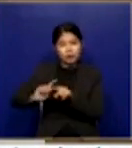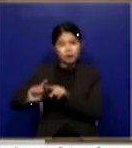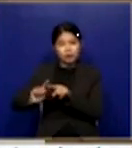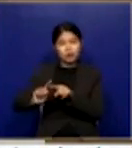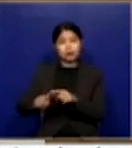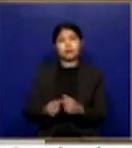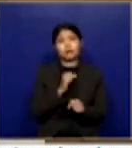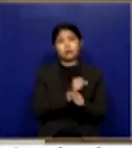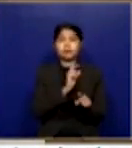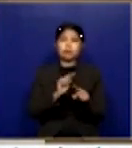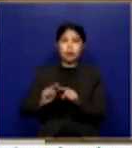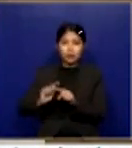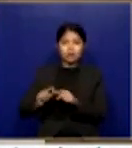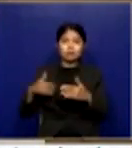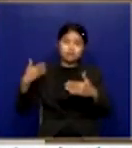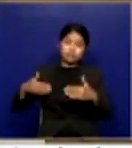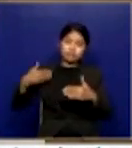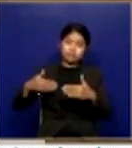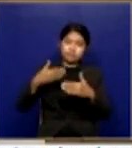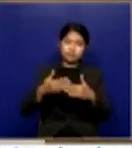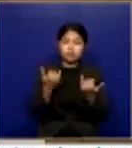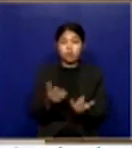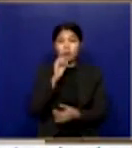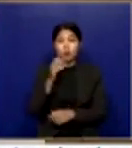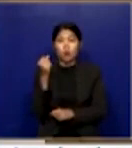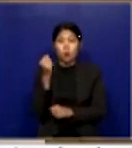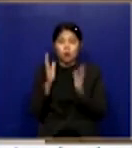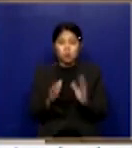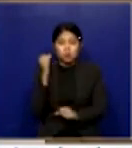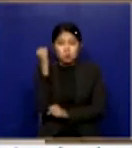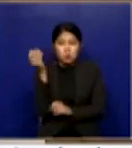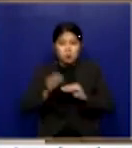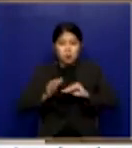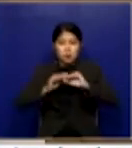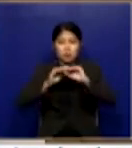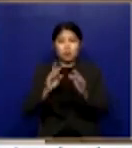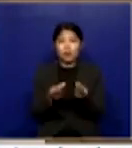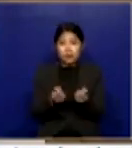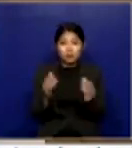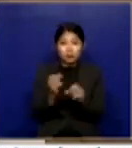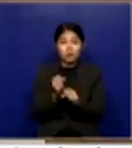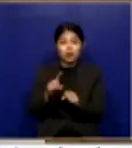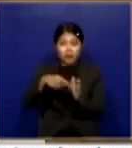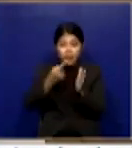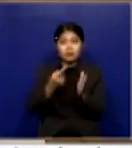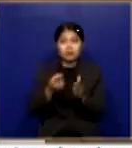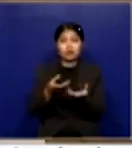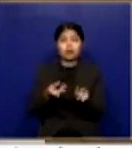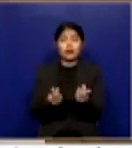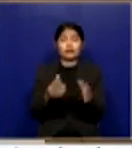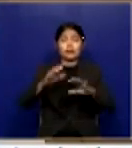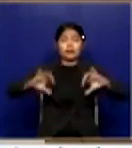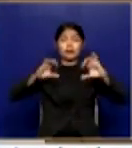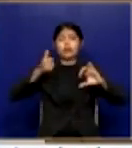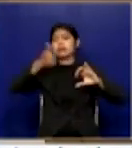ทุกอย่างค่อยเป็นค่อยไปวันนี้ตัวเลขท่านบอกว่ามันจนมากขึ้นตัวเลขครั้งแรกที่ออกมานั้นมันก็ตัวเลขที่ส่งมาจากรัฐบาล